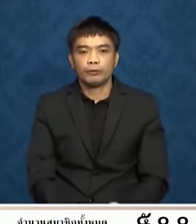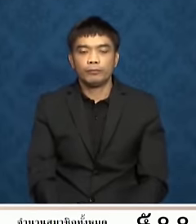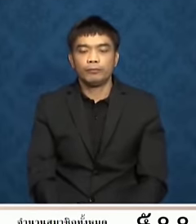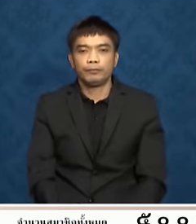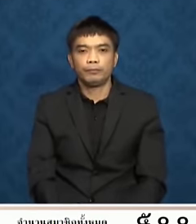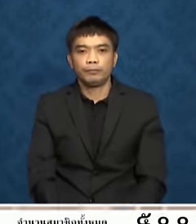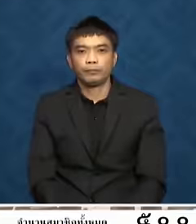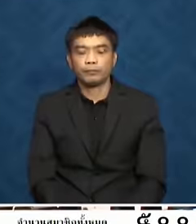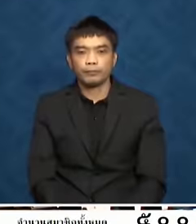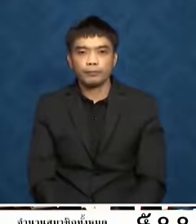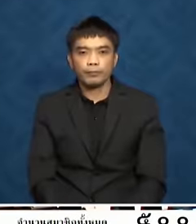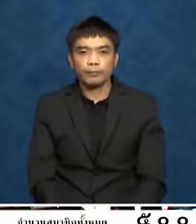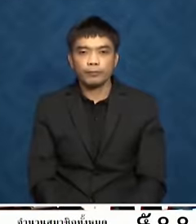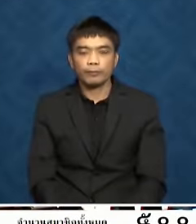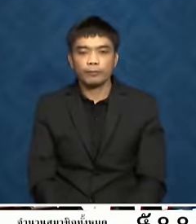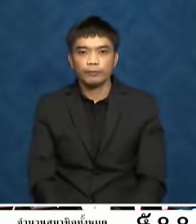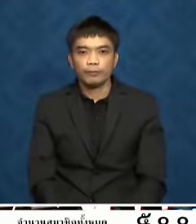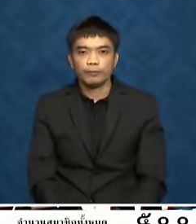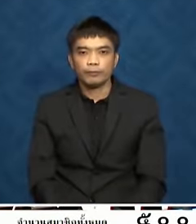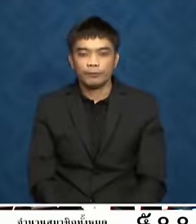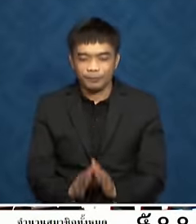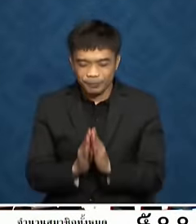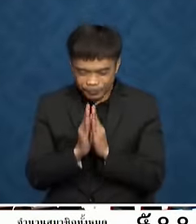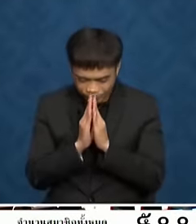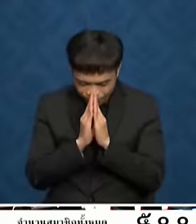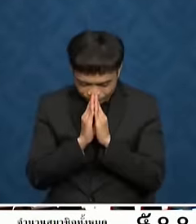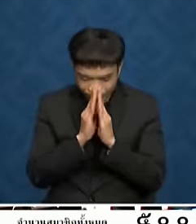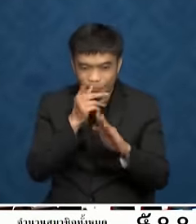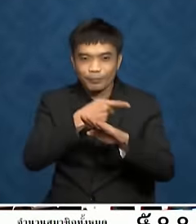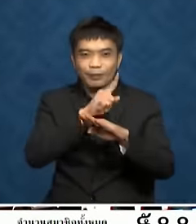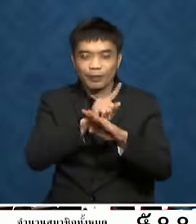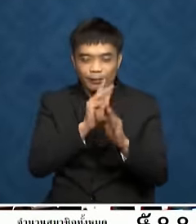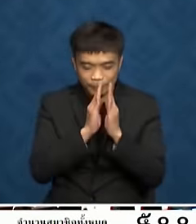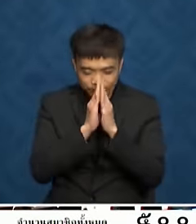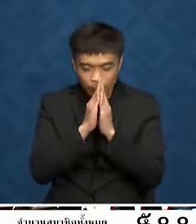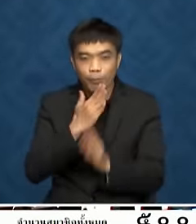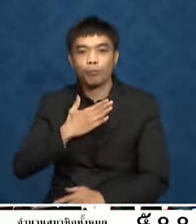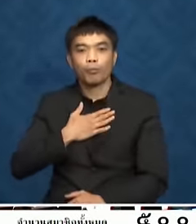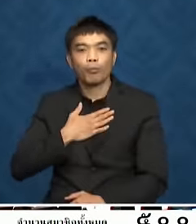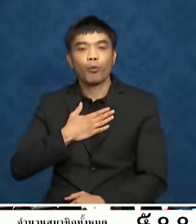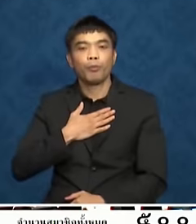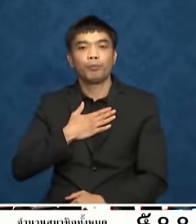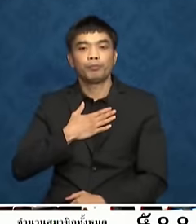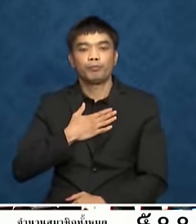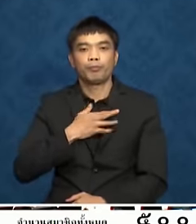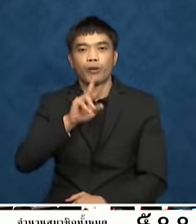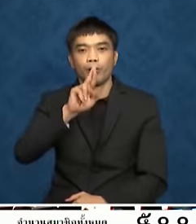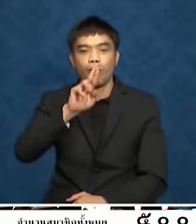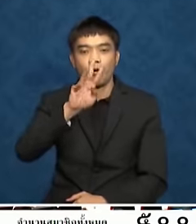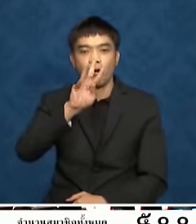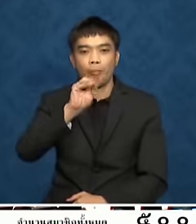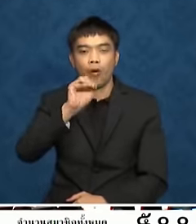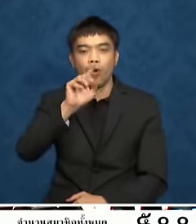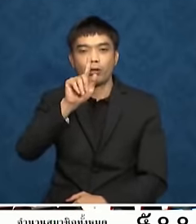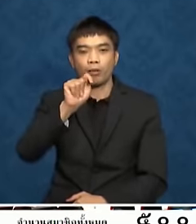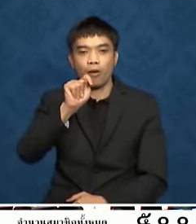ครับท่านประธานที่เคารพกระผมสุทินคลังแสงรัฐมนตรีว่าการกระทรวงกลาโหมขอ